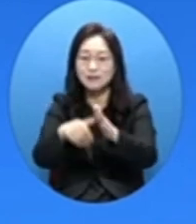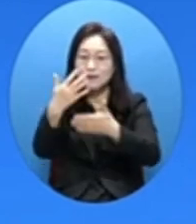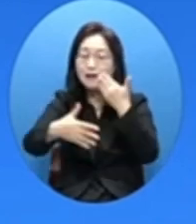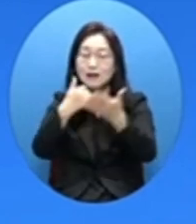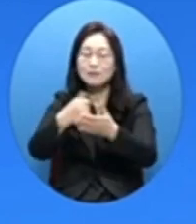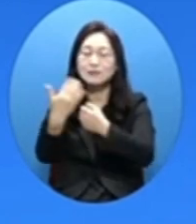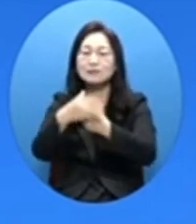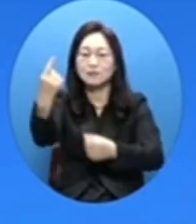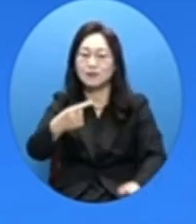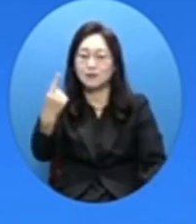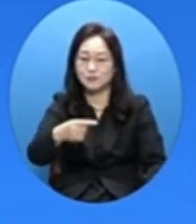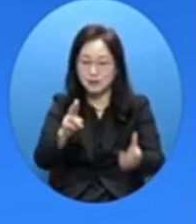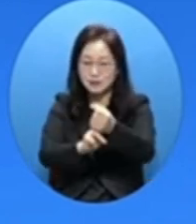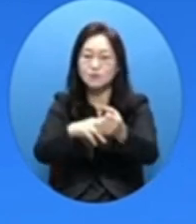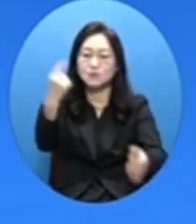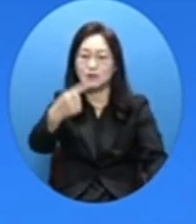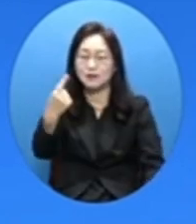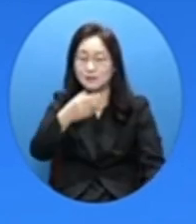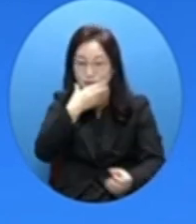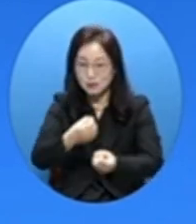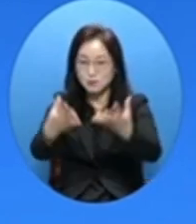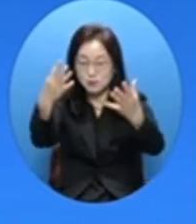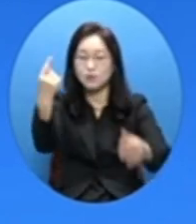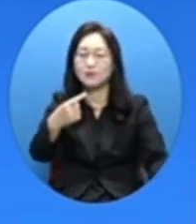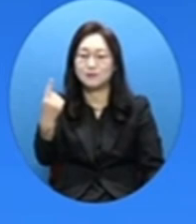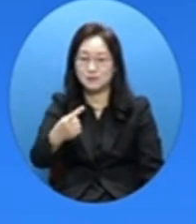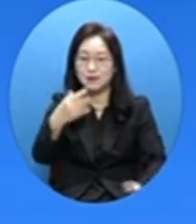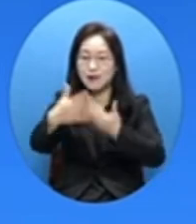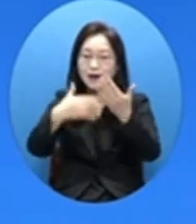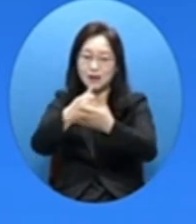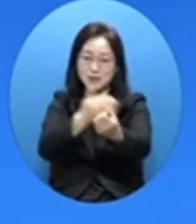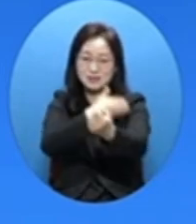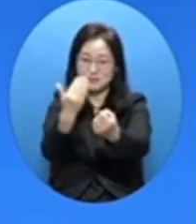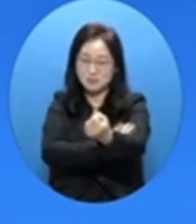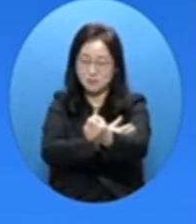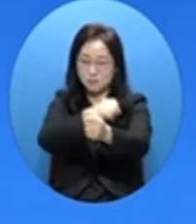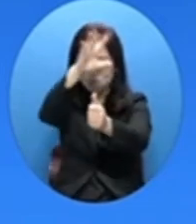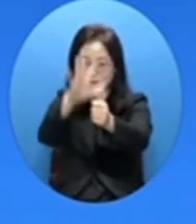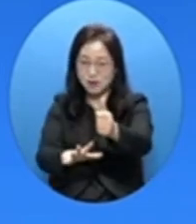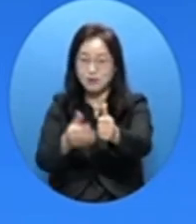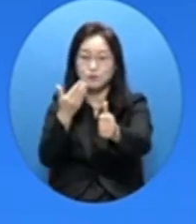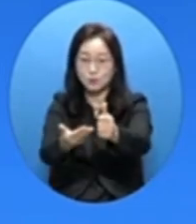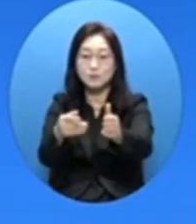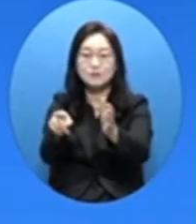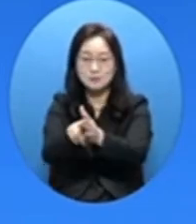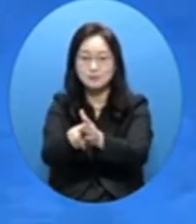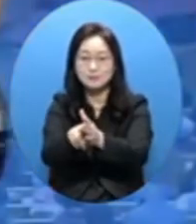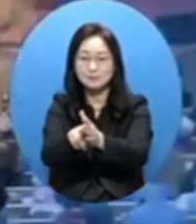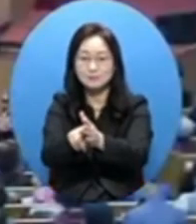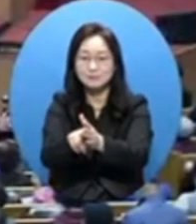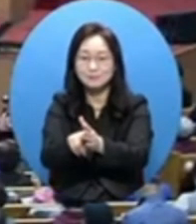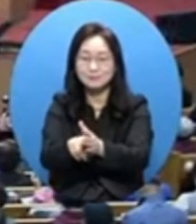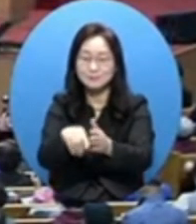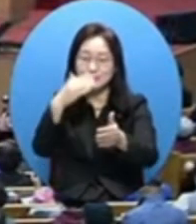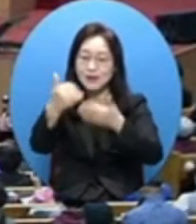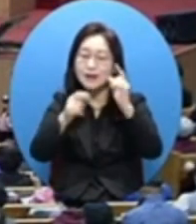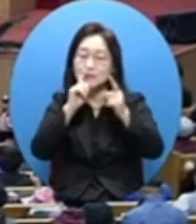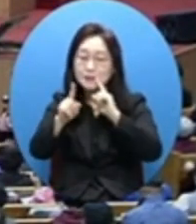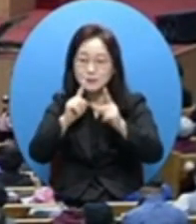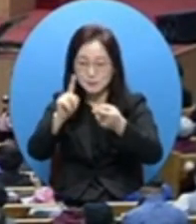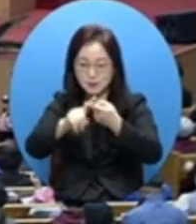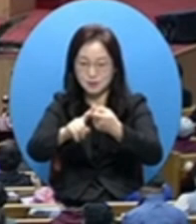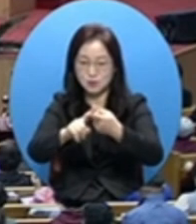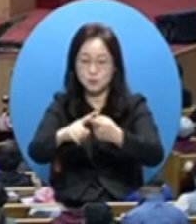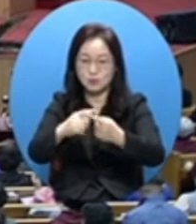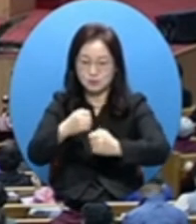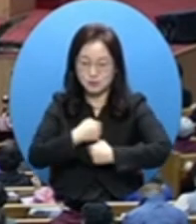은혜가 임합니다. 기적이 임합니다. 축복이 임합니다. 하나님의 능력이 우리에게 임하게 되는 것입니다. 말씀을 듣고 지켜 행하는